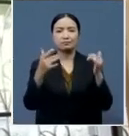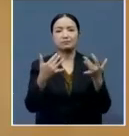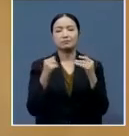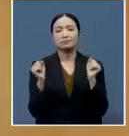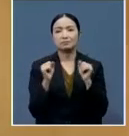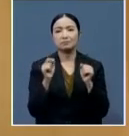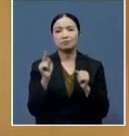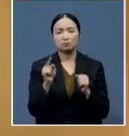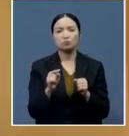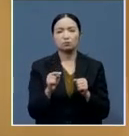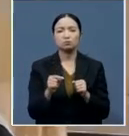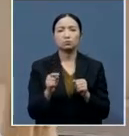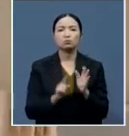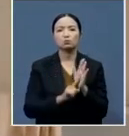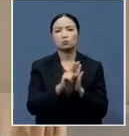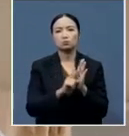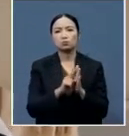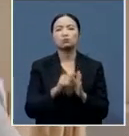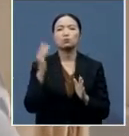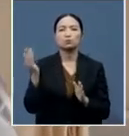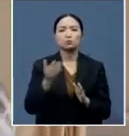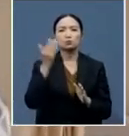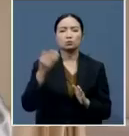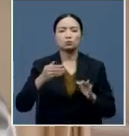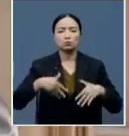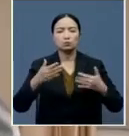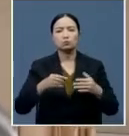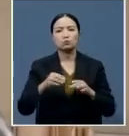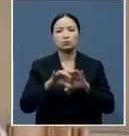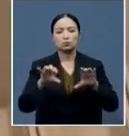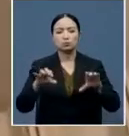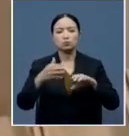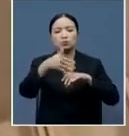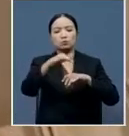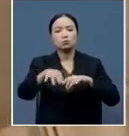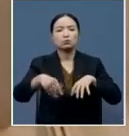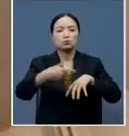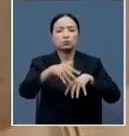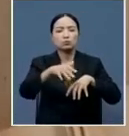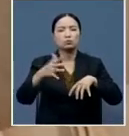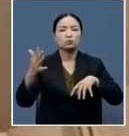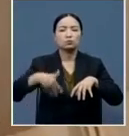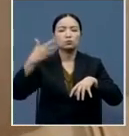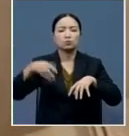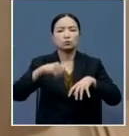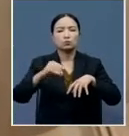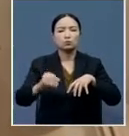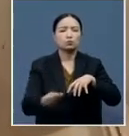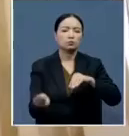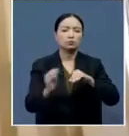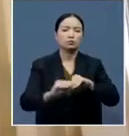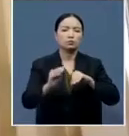อากาศที่ต้องรักษาอุณหภูมิในสภาวะที่มีความร้อนจัดจากภายนอกรบกวนเมื่ออุณหภูมิภายนอกที่เพิ่มขึ้น